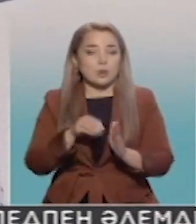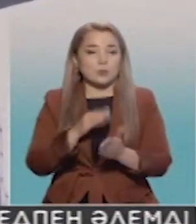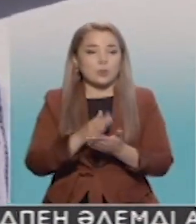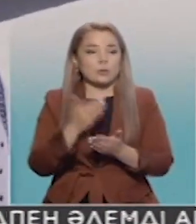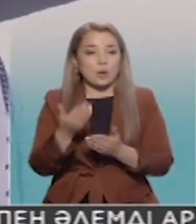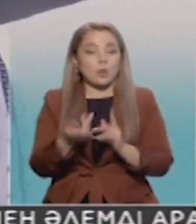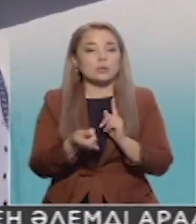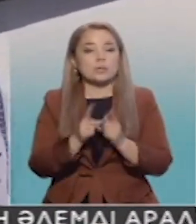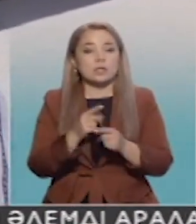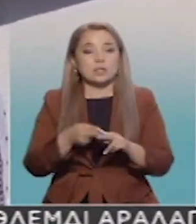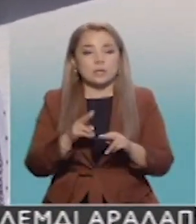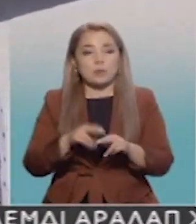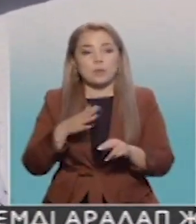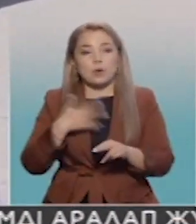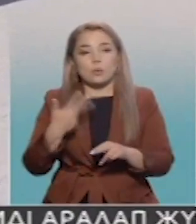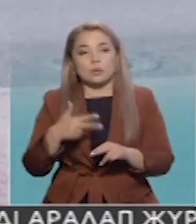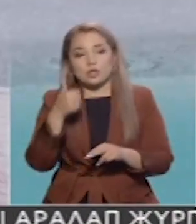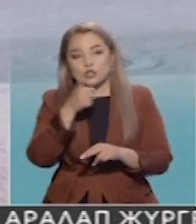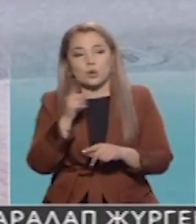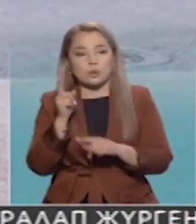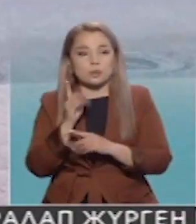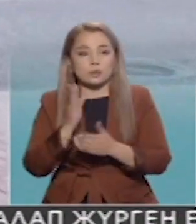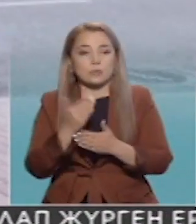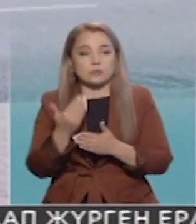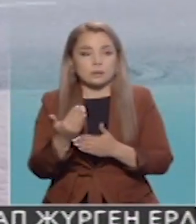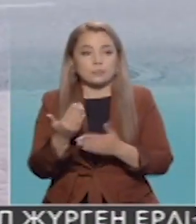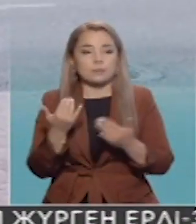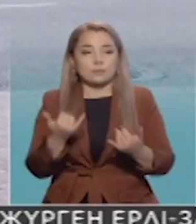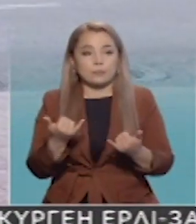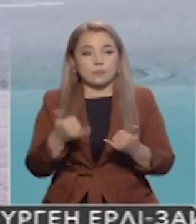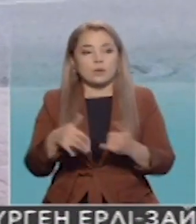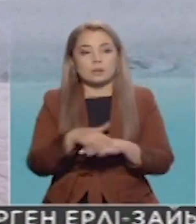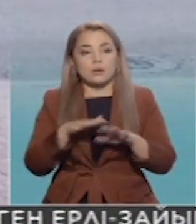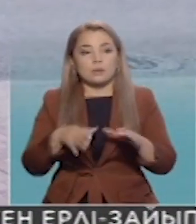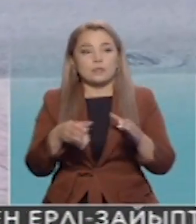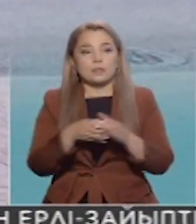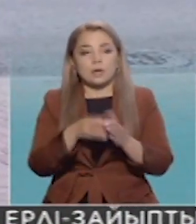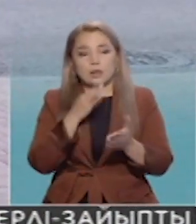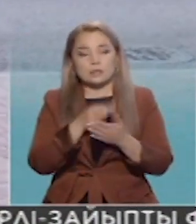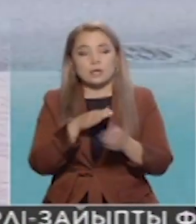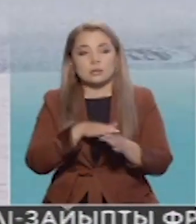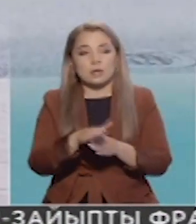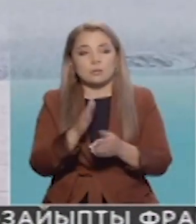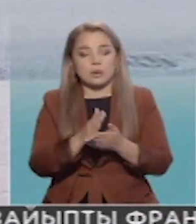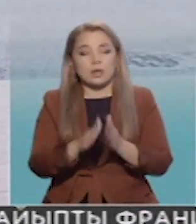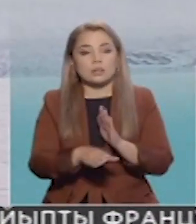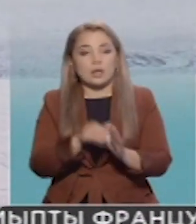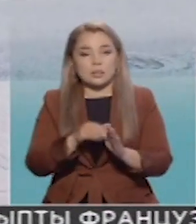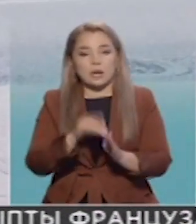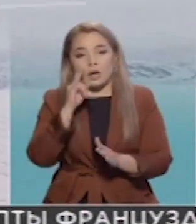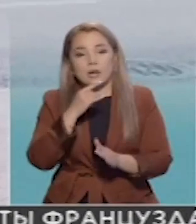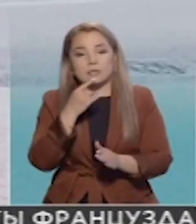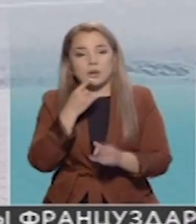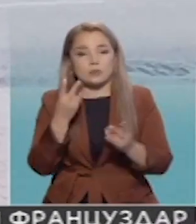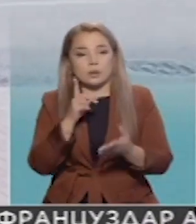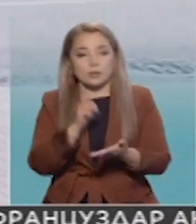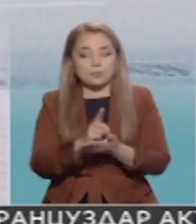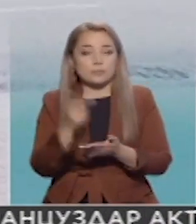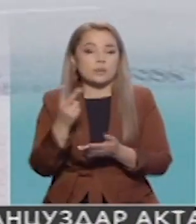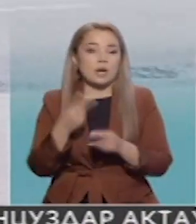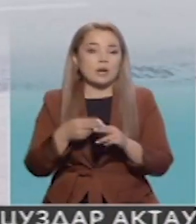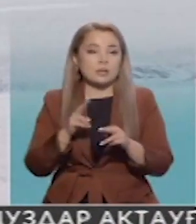осы өзгерістерді біз 30 жыл күттік. Қатысамыз. Үлкен үмітіміз бар. Бірінші қазақ тілі болса дейміз,